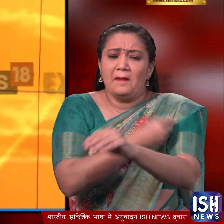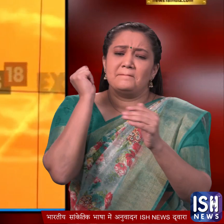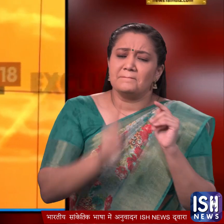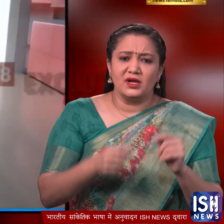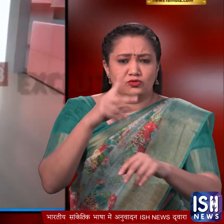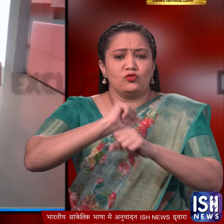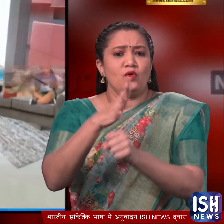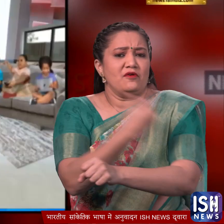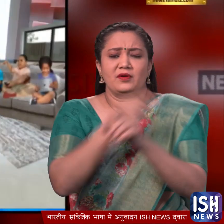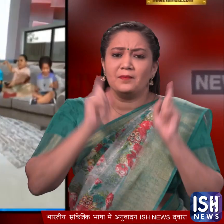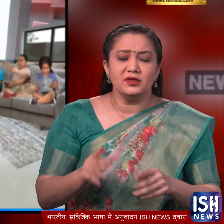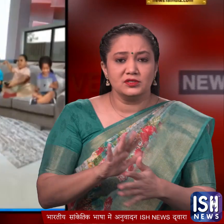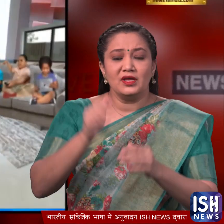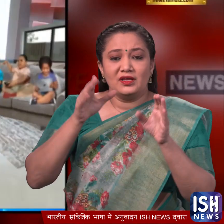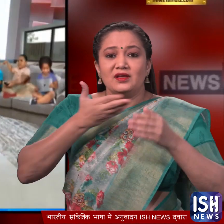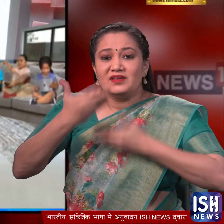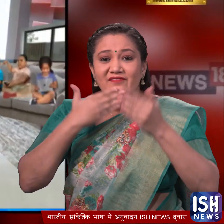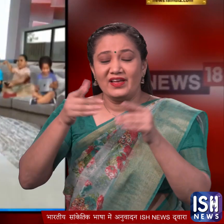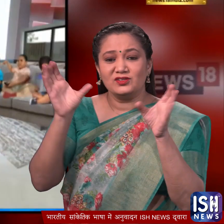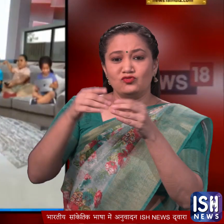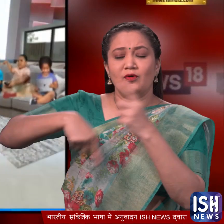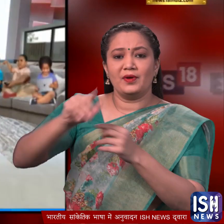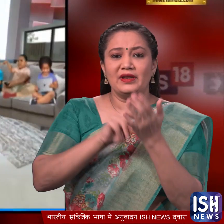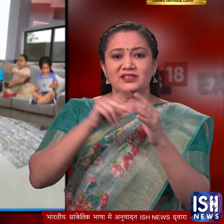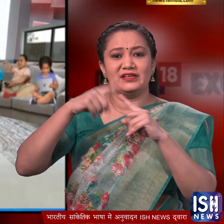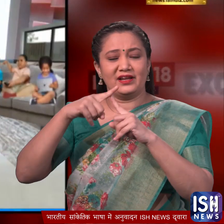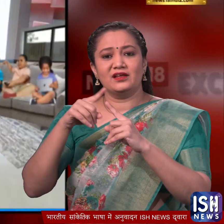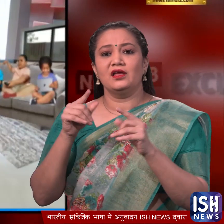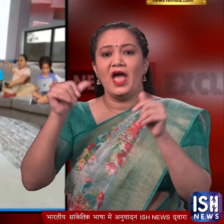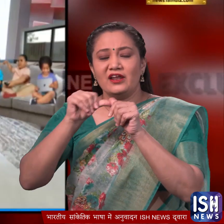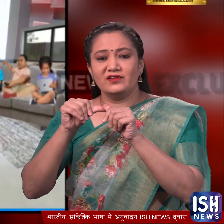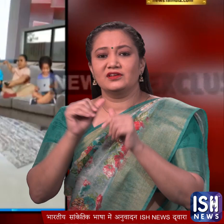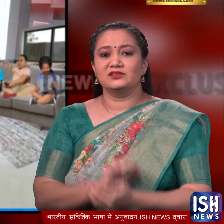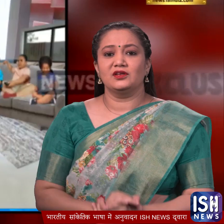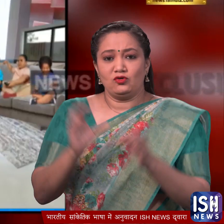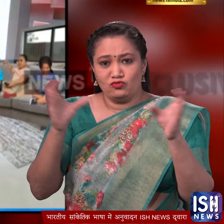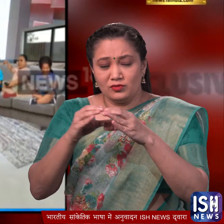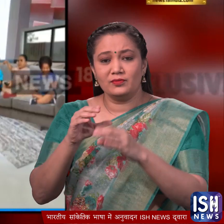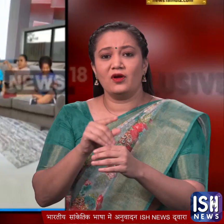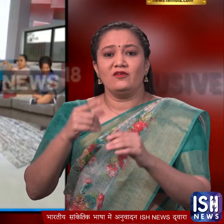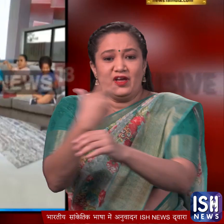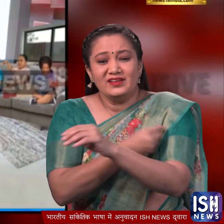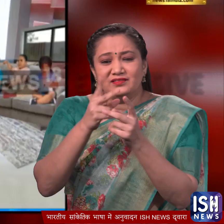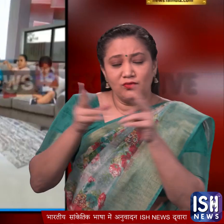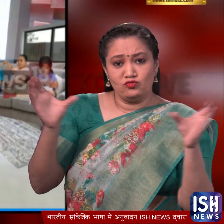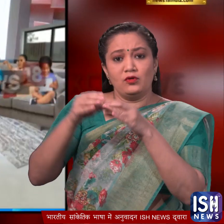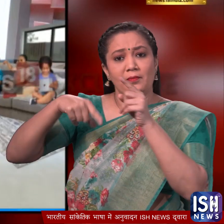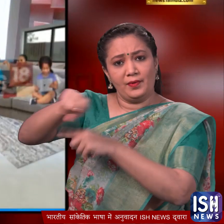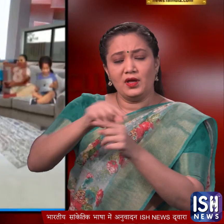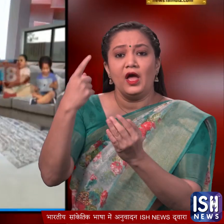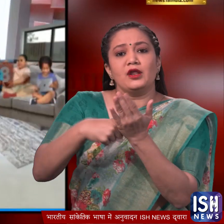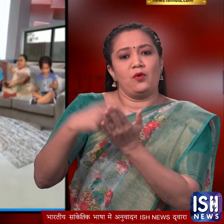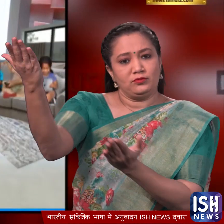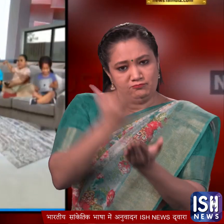जरूरत नहीं है, क्योंकि सरकार को वैक्सीनेशन पर सलाह देने वाले पैनल नेशनल टेक्निकल एडवाइजरी ग्रुप ऑन इम्यूनाइजेशन इन इंडिया ने जो रिपोर्ट सौंपी